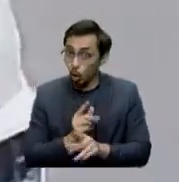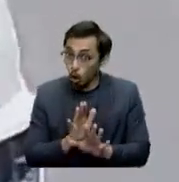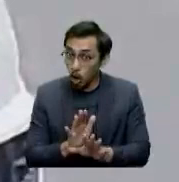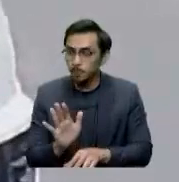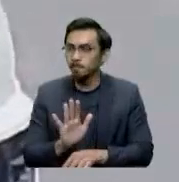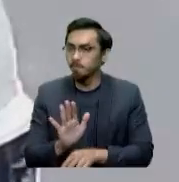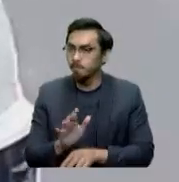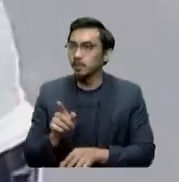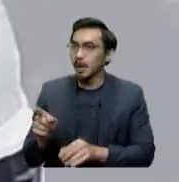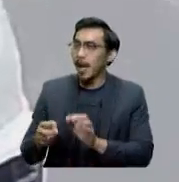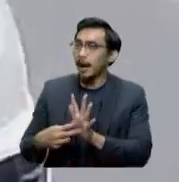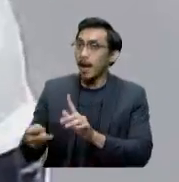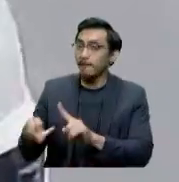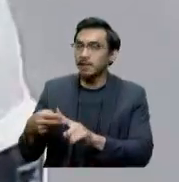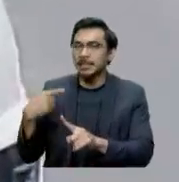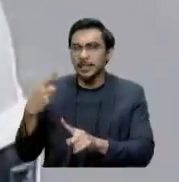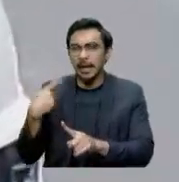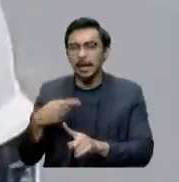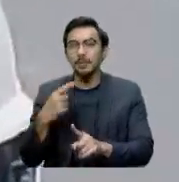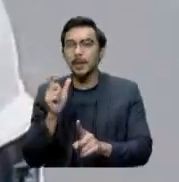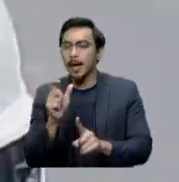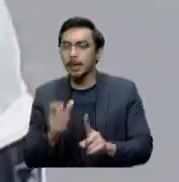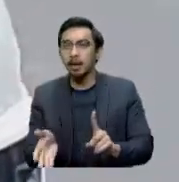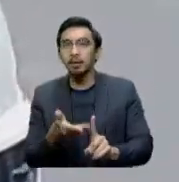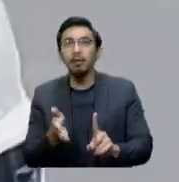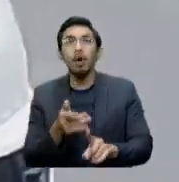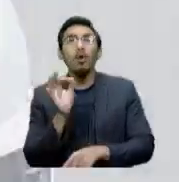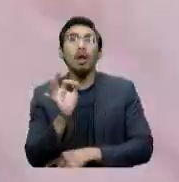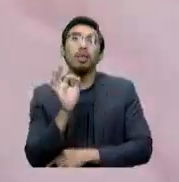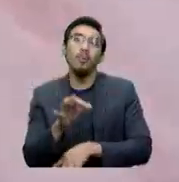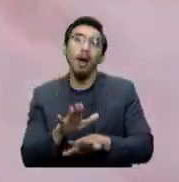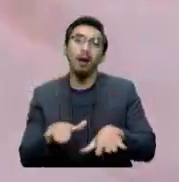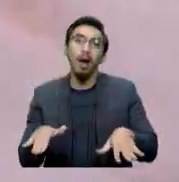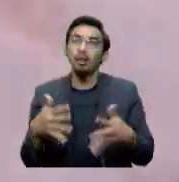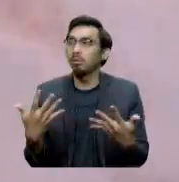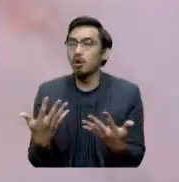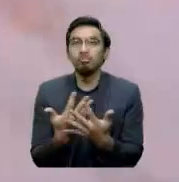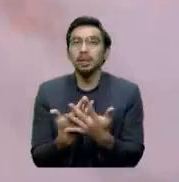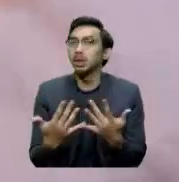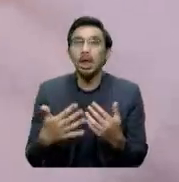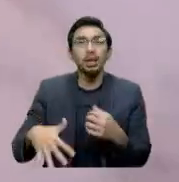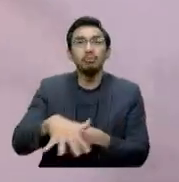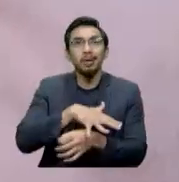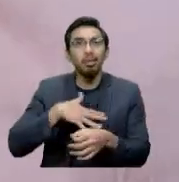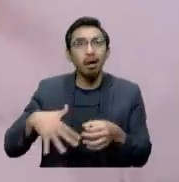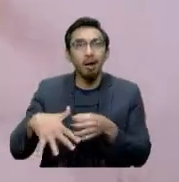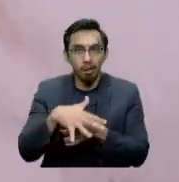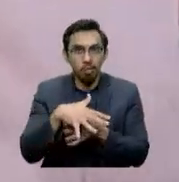sering melontarkan kata-kata tidak senonoh kepada wali murid dan warga. Pegang bokong, terus perutnya